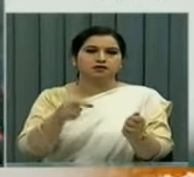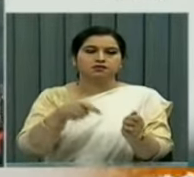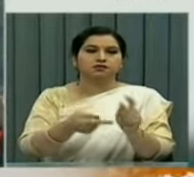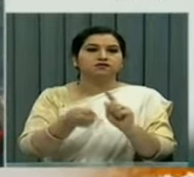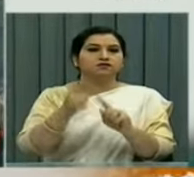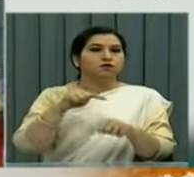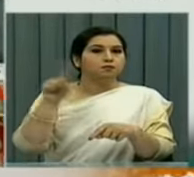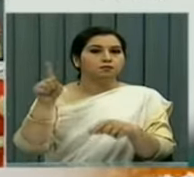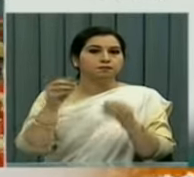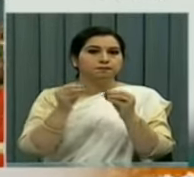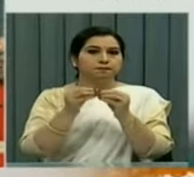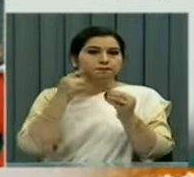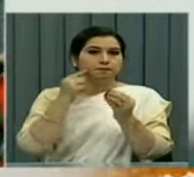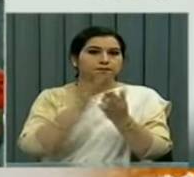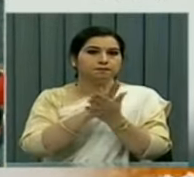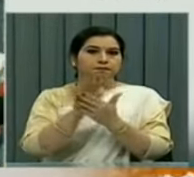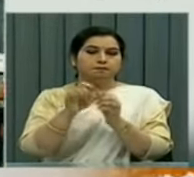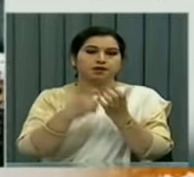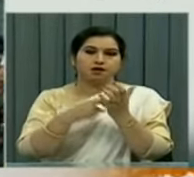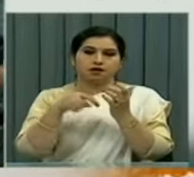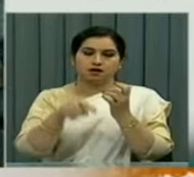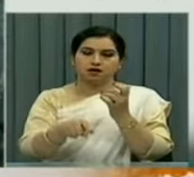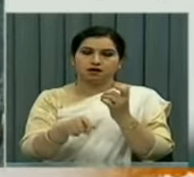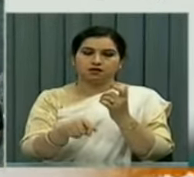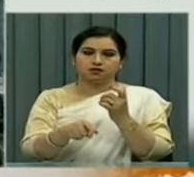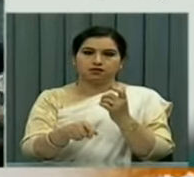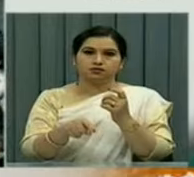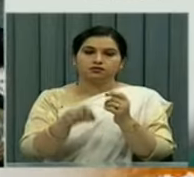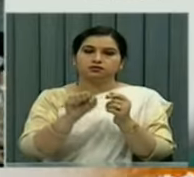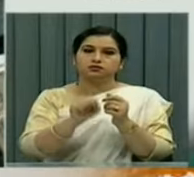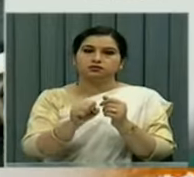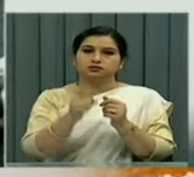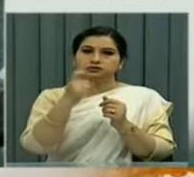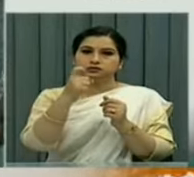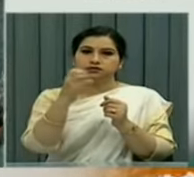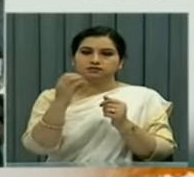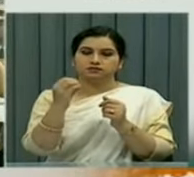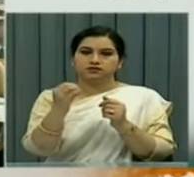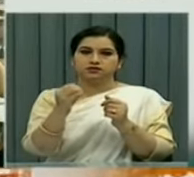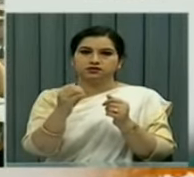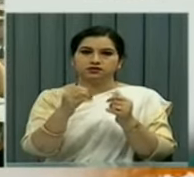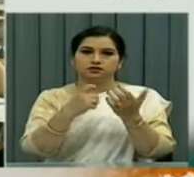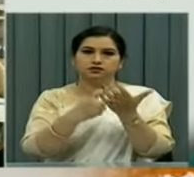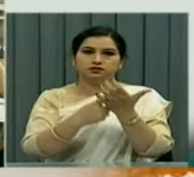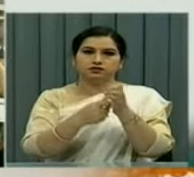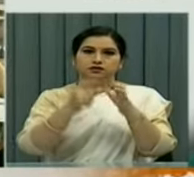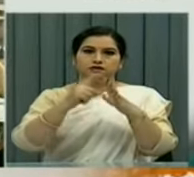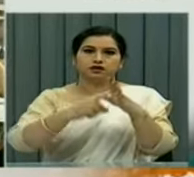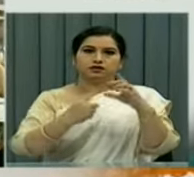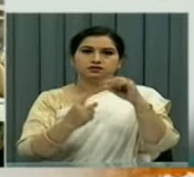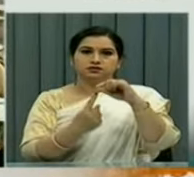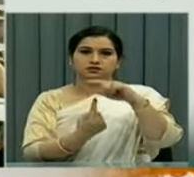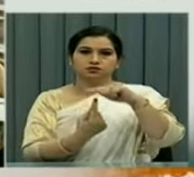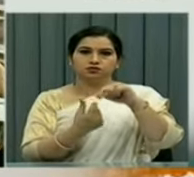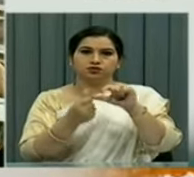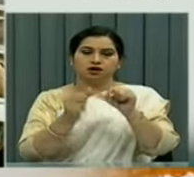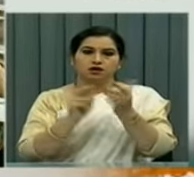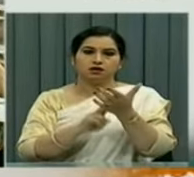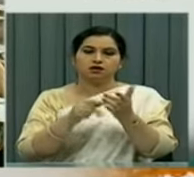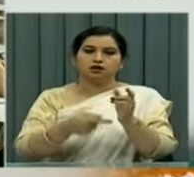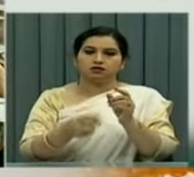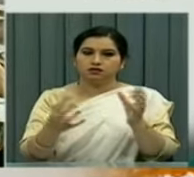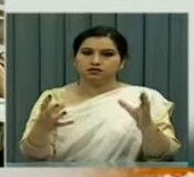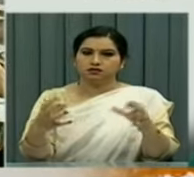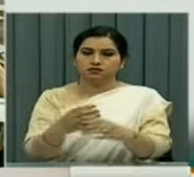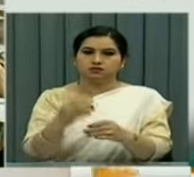बिहार रेजिमेंटल सेंटर और 17 राजपूताना राइफल्स का संयुक्त बैंड, इसकी कमान संभाली है बिहार रेजिमेंटल